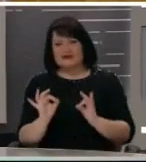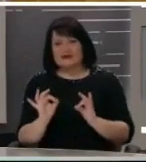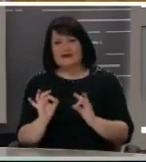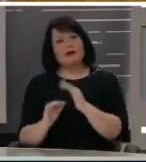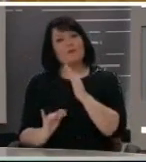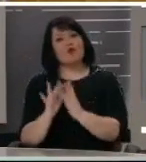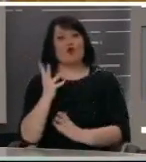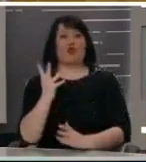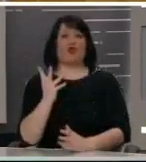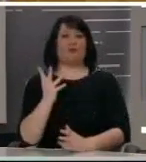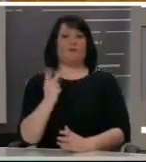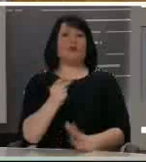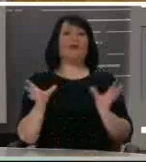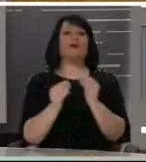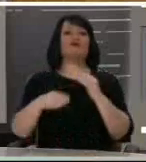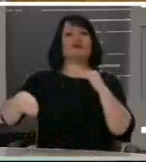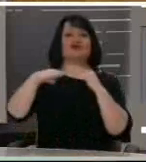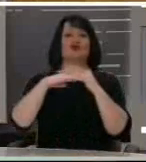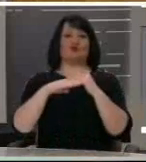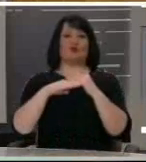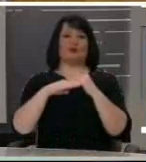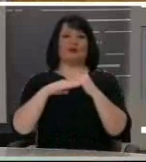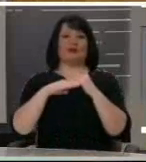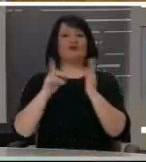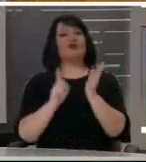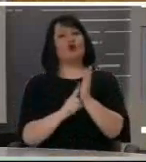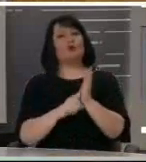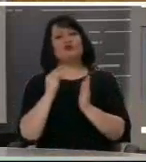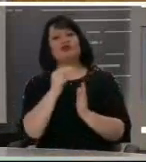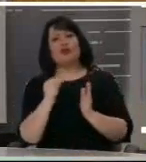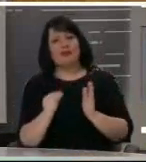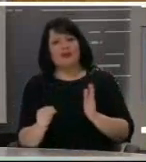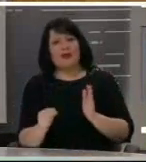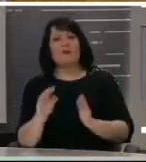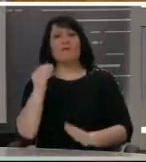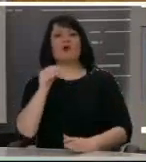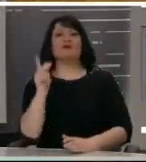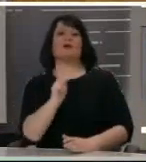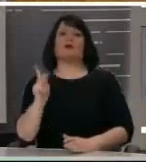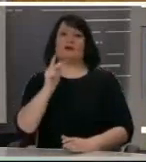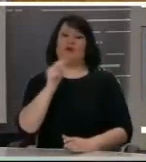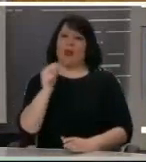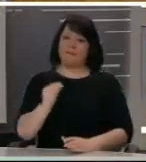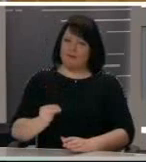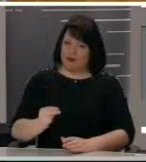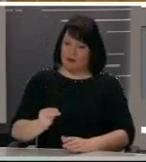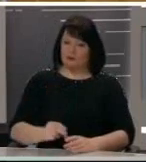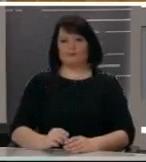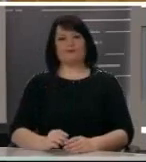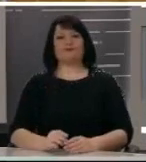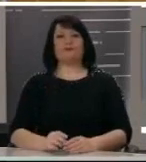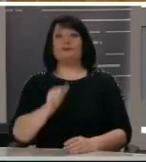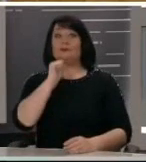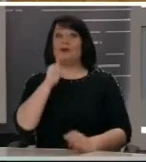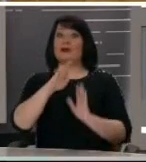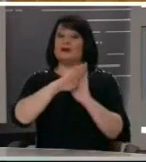προοδευτικά βήματα στον τομέα της ισότητας, τόσο σε θεσμικό όσο και σε πολιτισμικό και κοινωνικό επίπεδο. Το Σύνταγμά